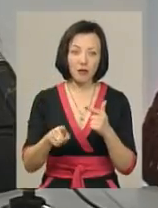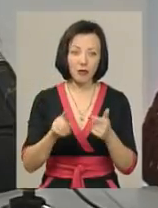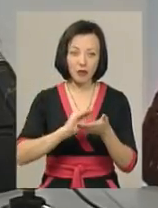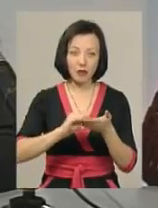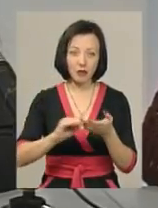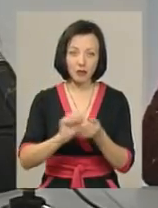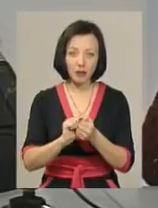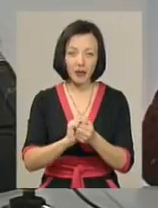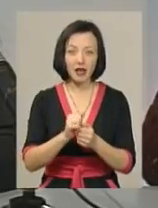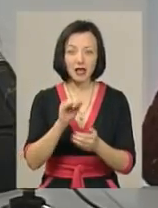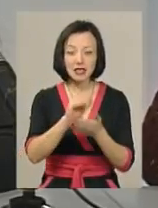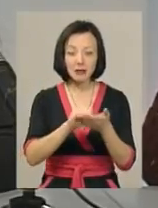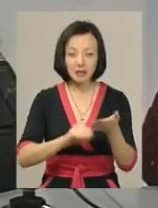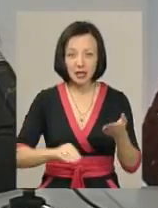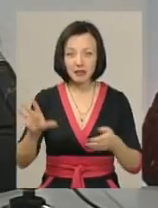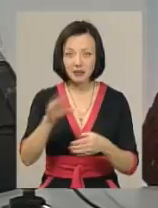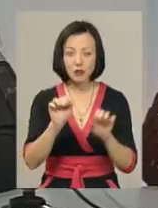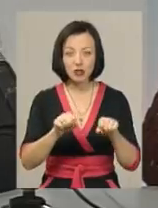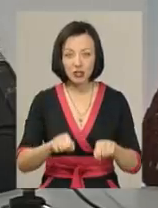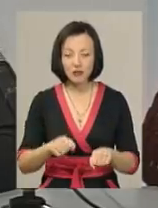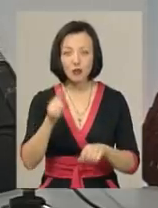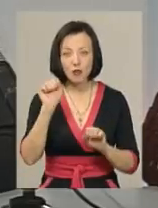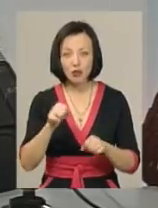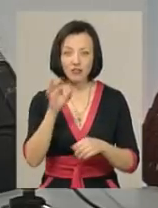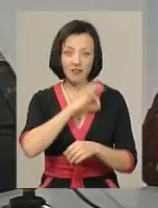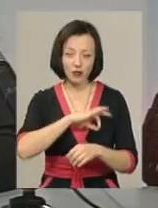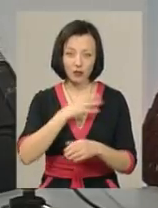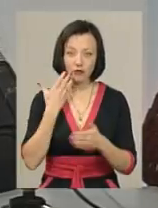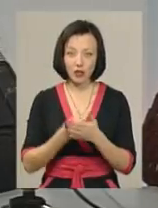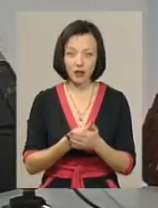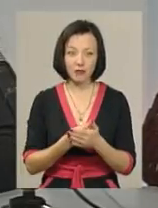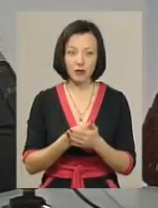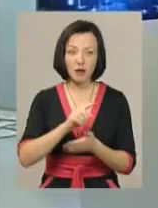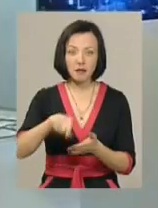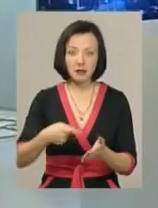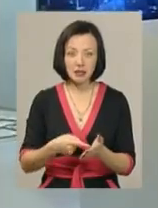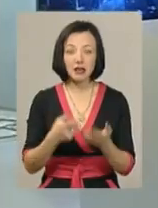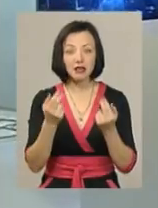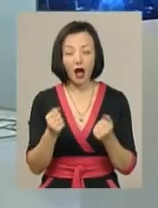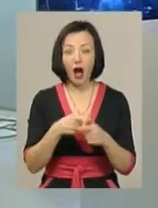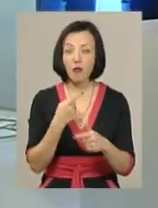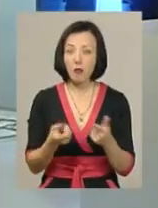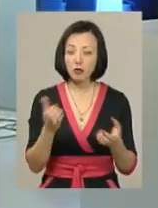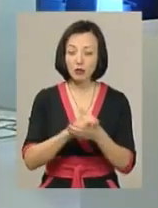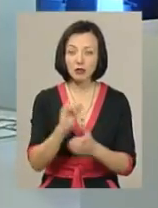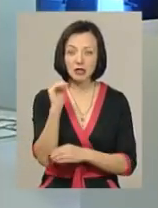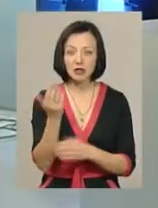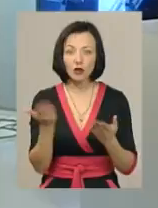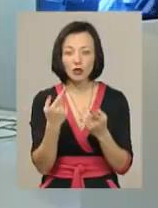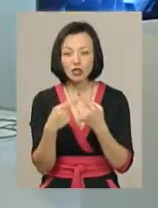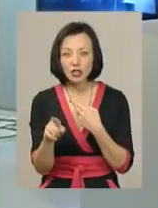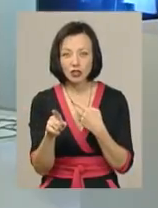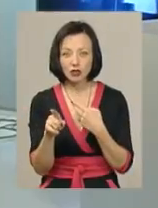шмат паперу ручку і записати всі ті можливості які ти можеш використати у своєму власному місці да або познайомити дитину з якоюсь